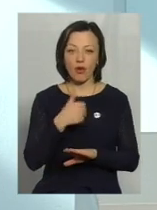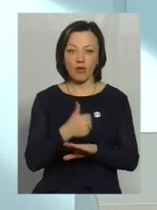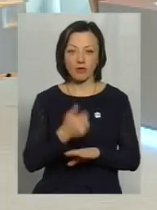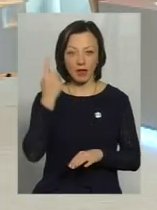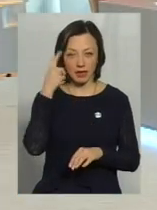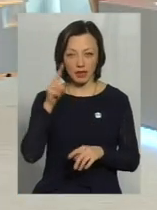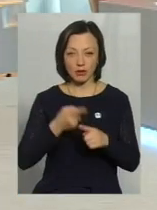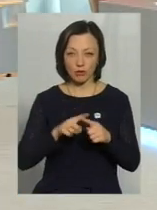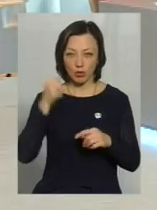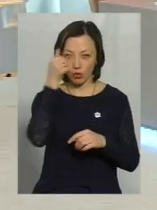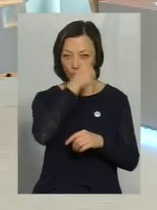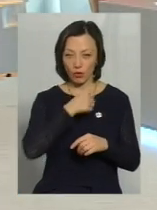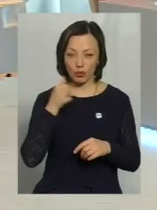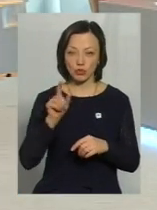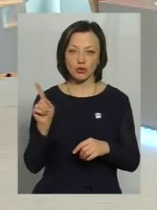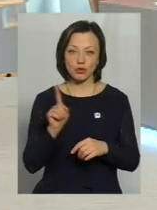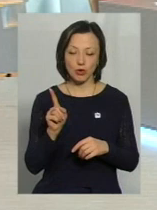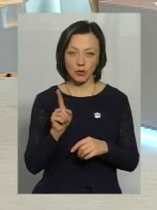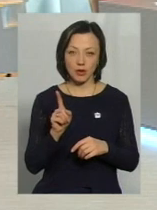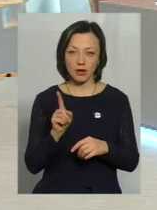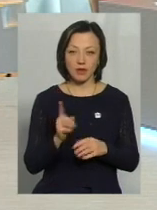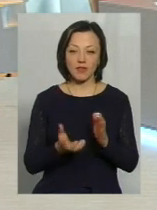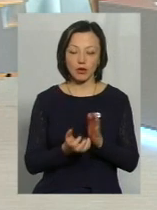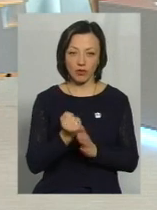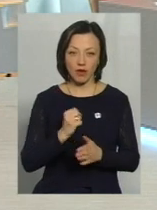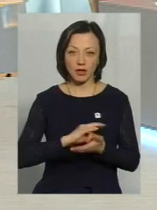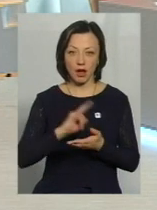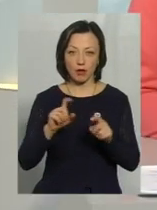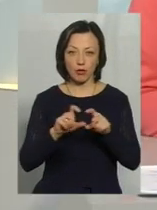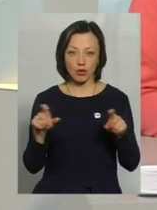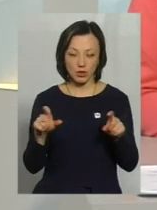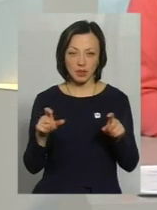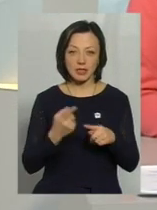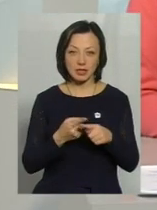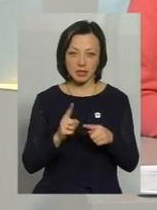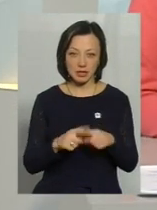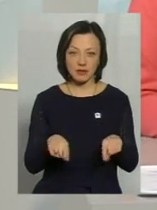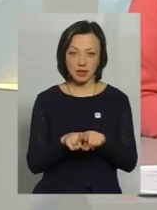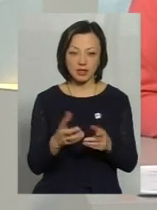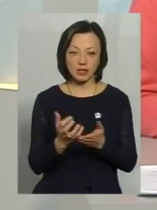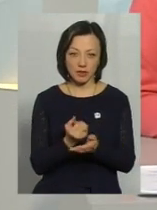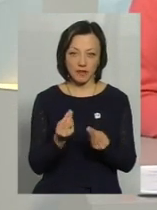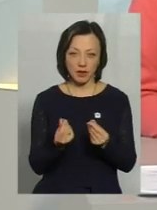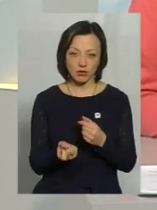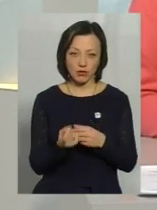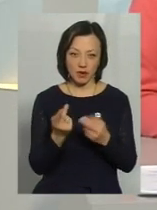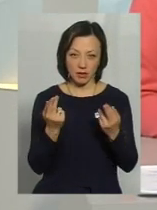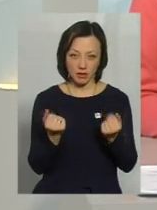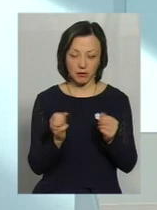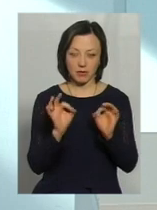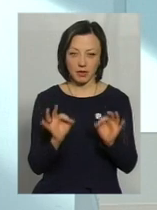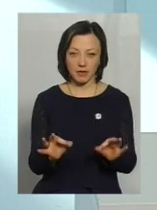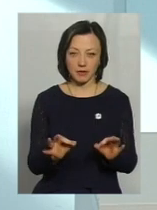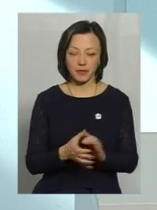ідея цього року для того, щоб врятувати наш аеропорт, скажімо так, це все ж таки знайти джерела фінансування, правильно?